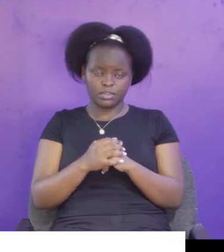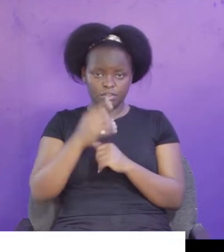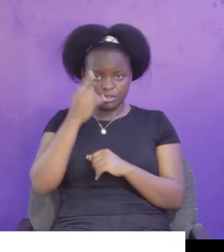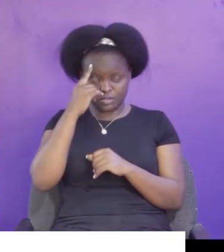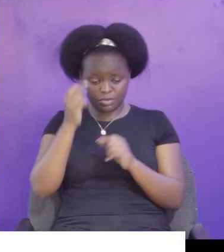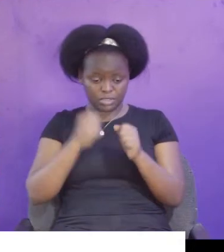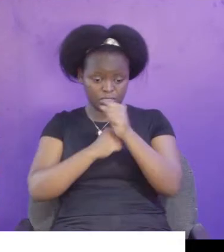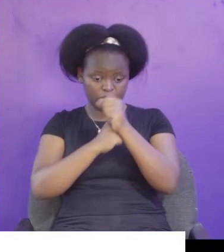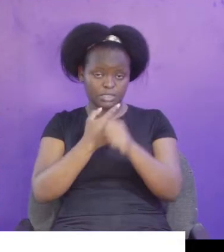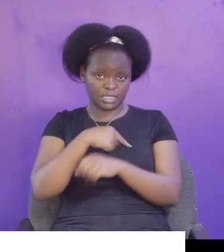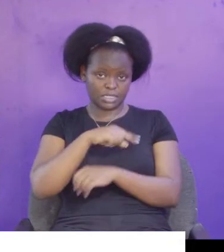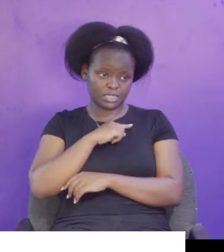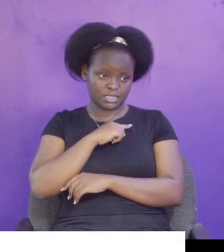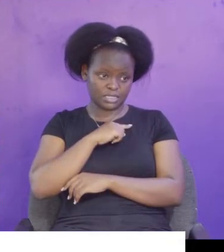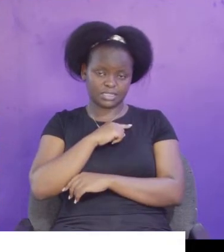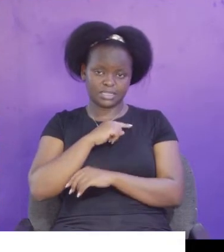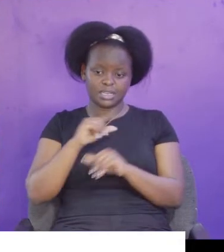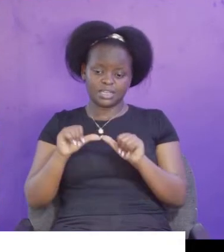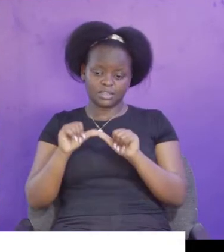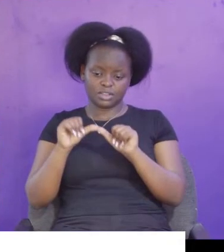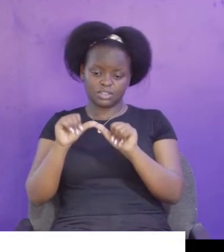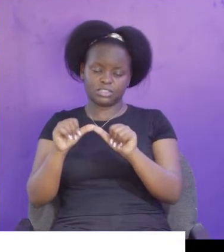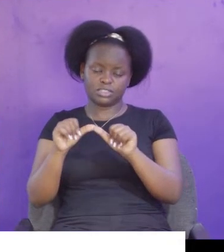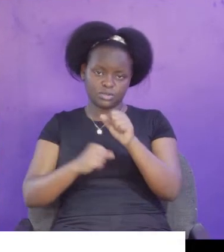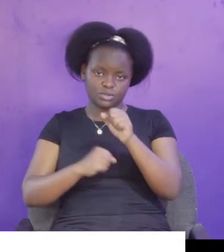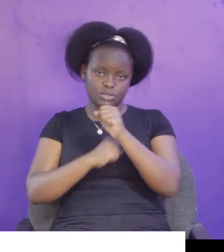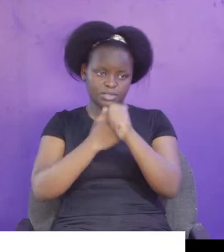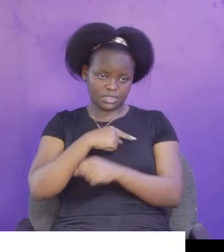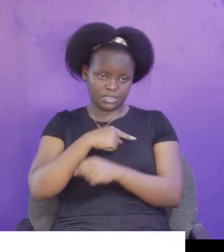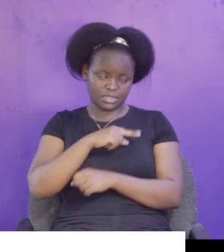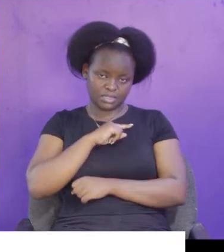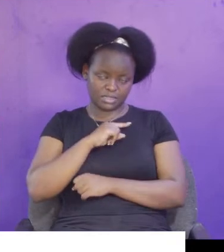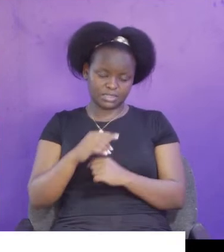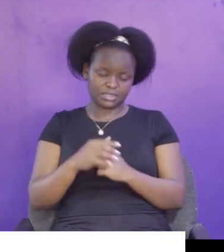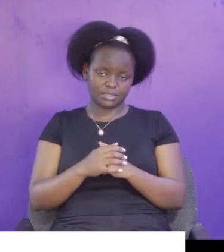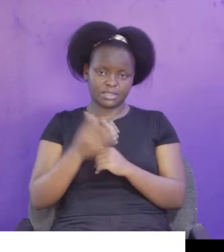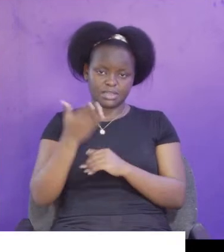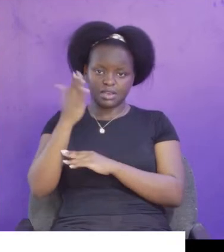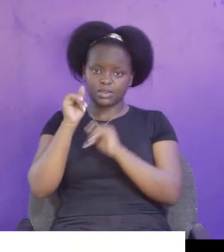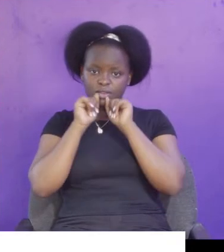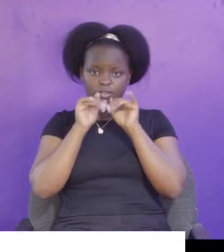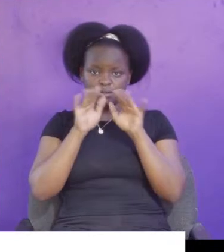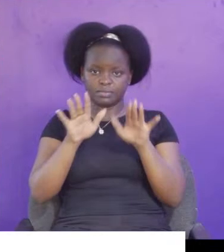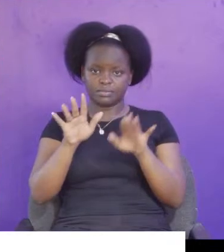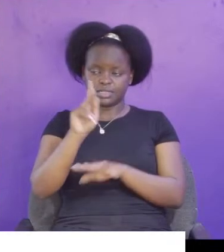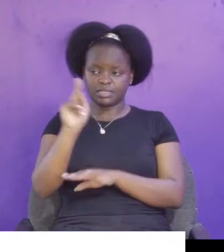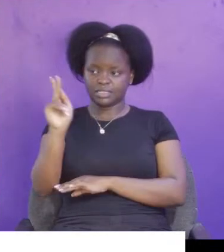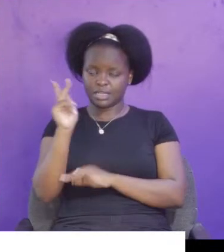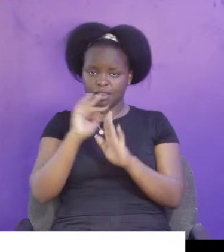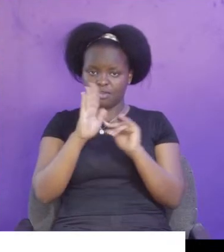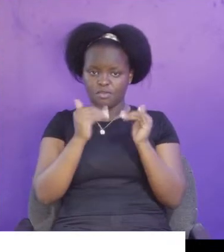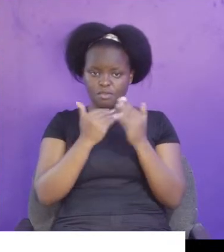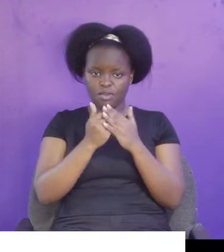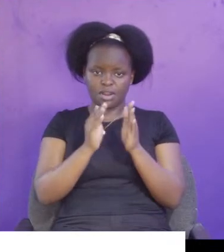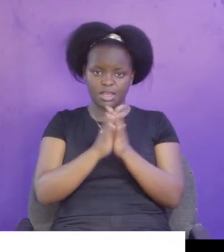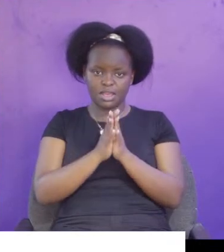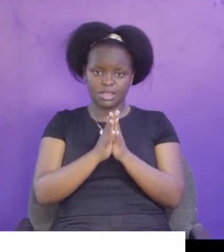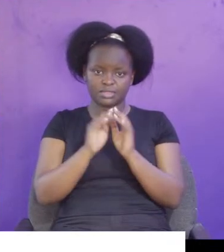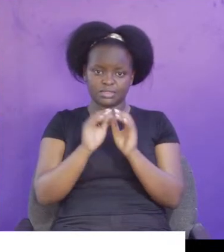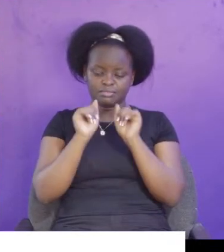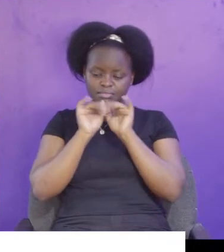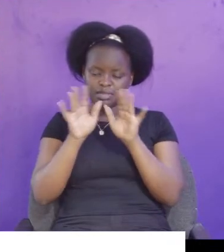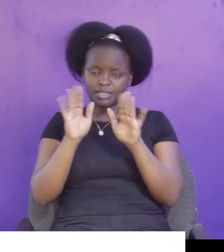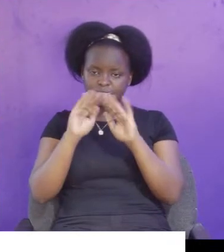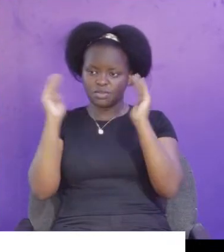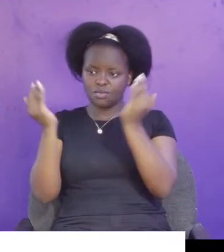na tutaendelea kusimama pamoja, na Mungu abariki Kenya mzima na bariki dunia mzima. And thank